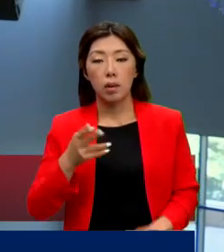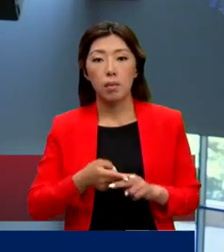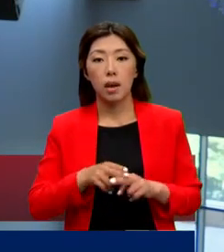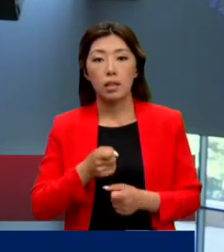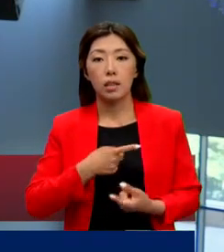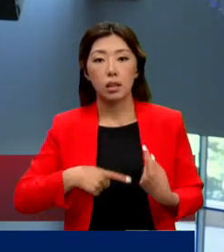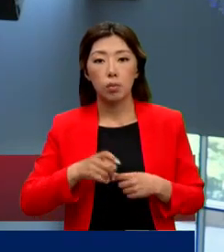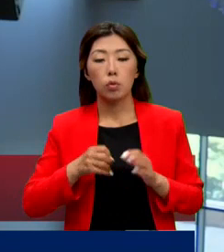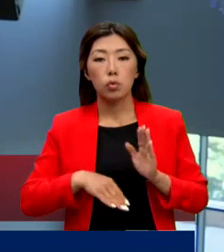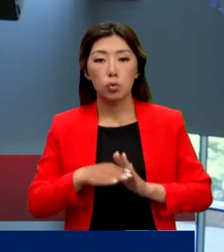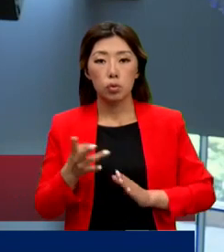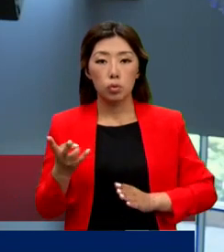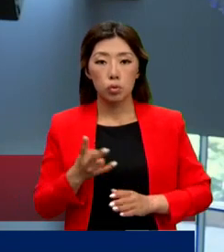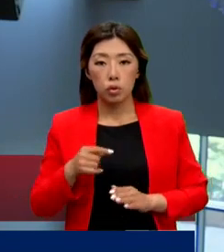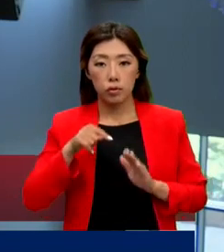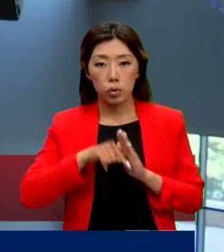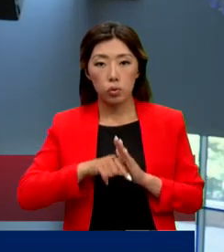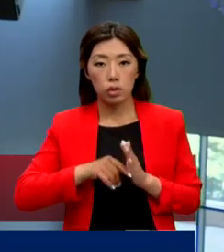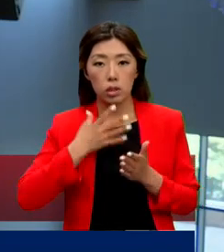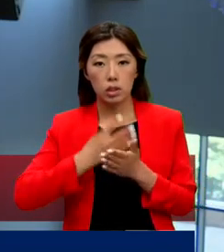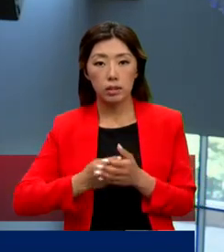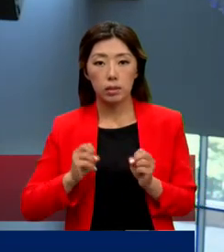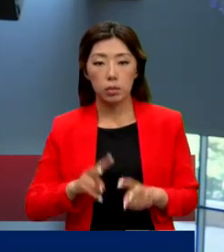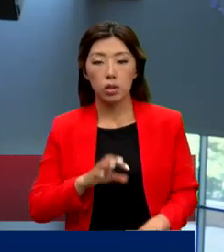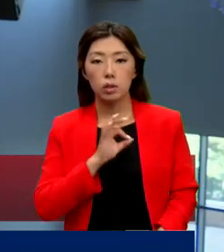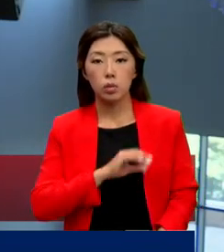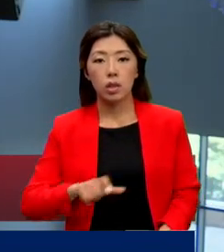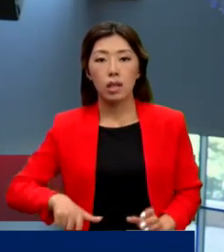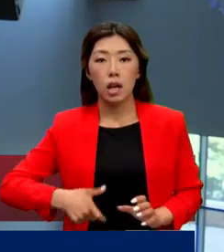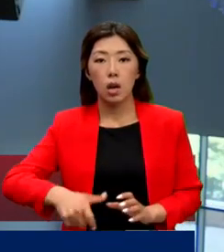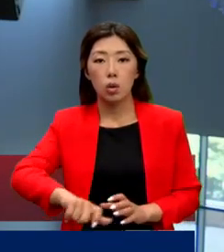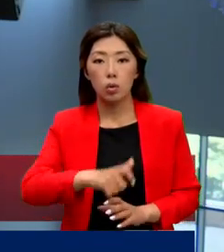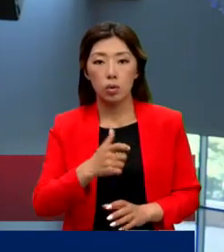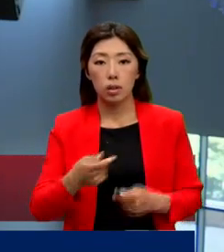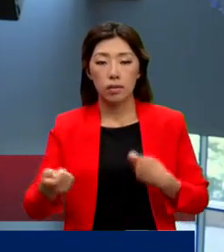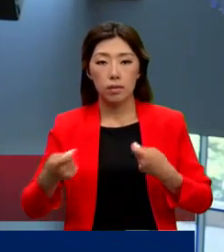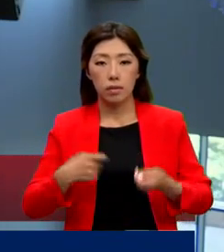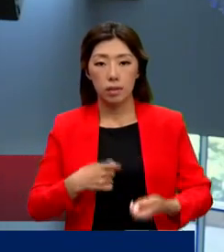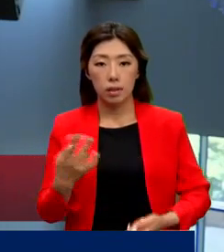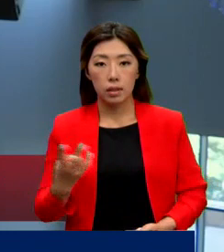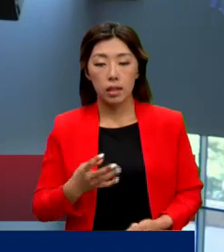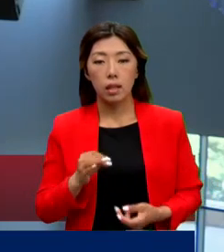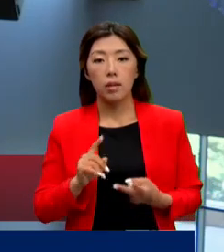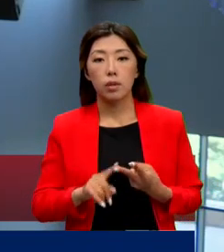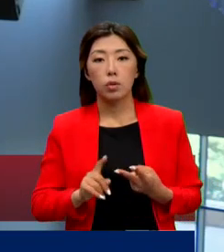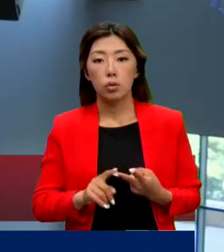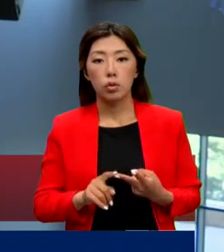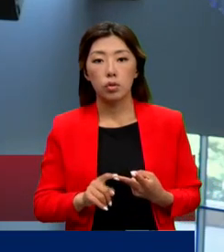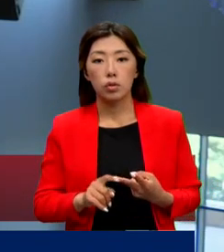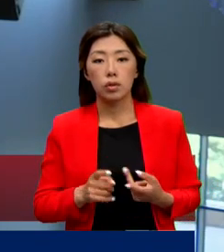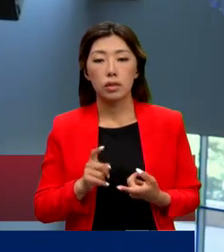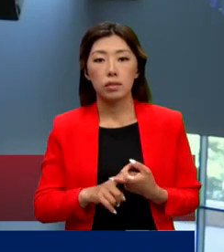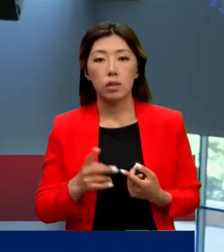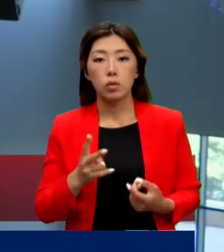думаю, внутри, во-первых, наладить логистику между нашими странами, раз. Может, речь